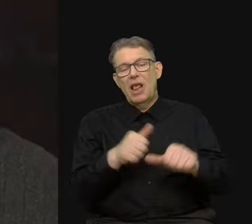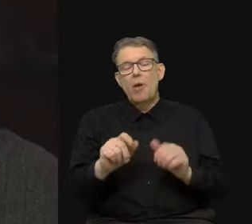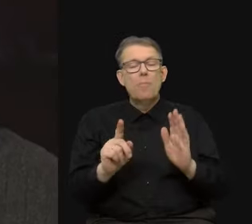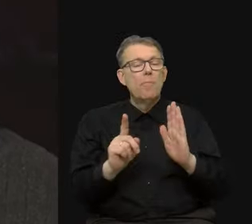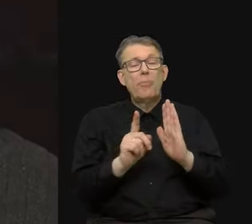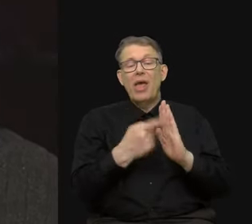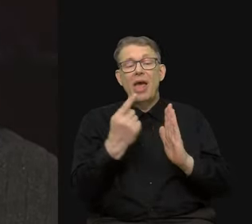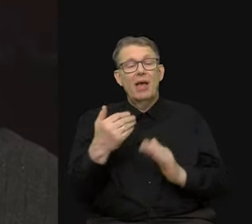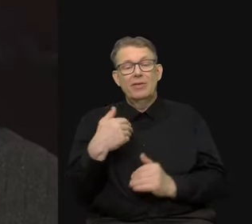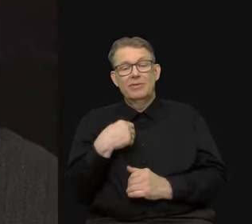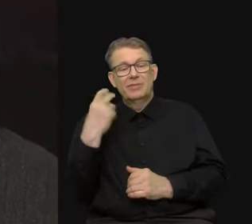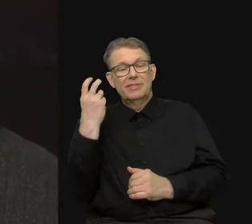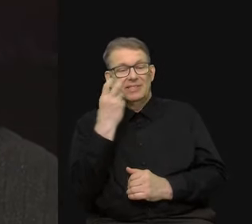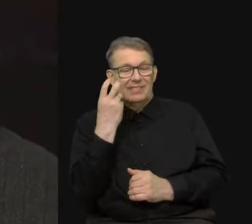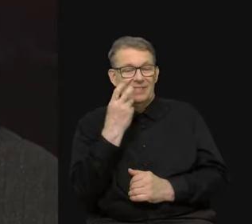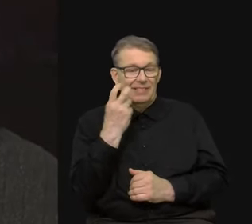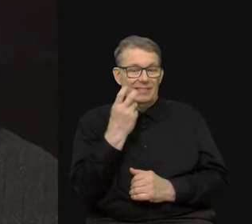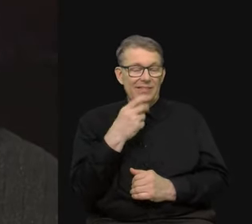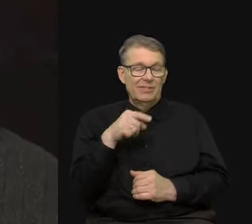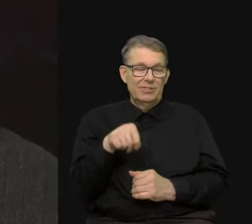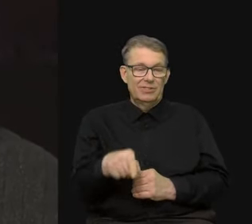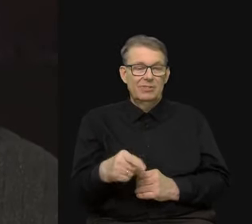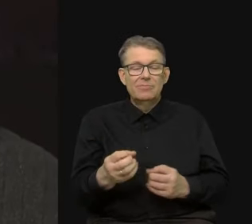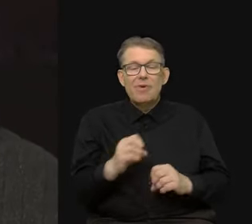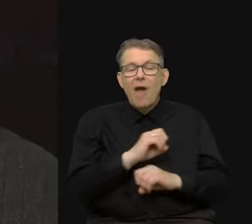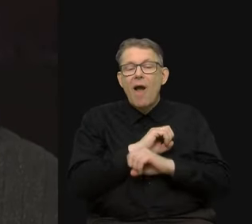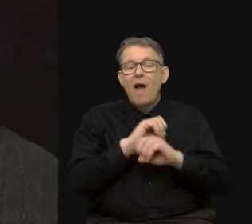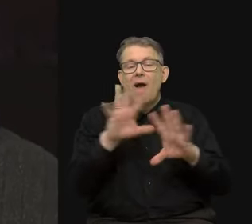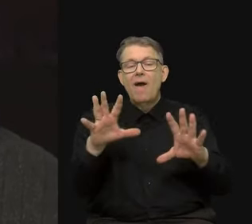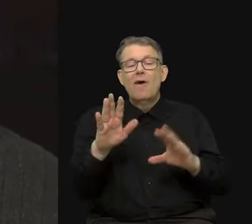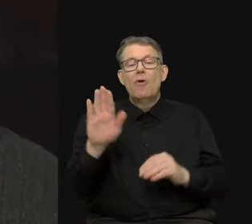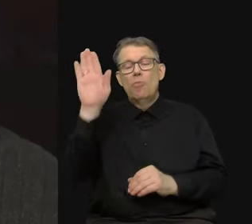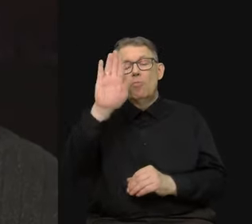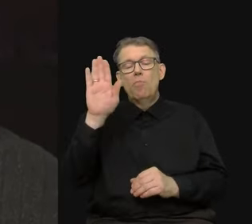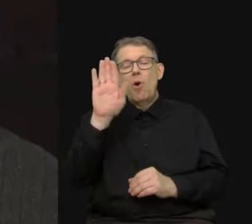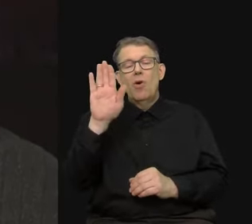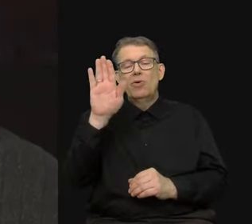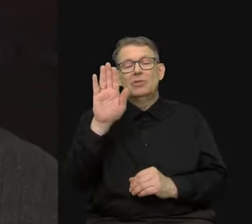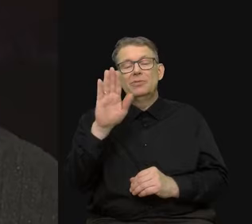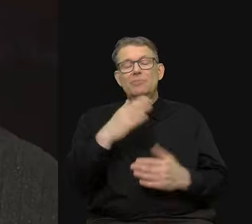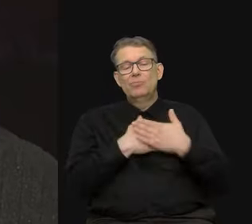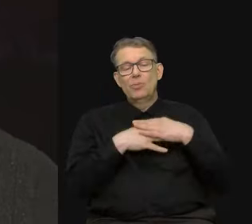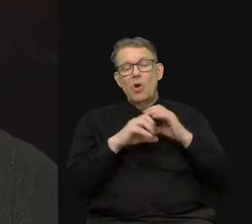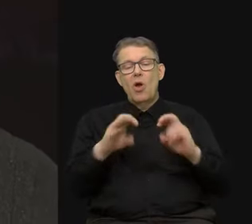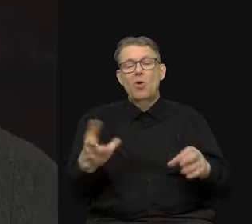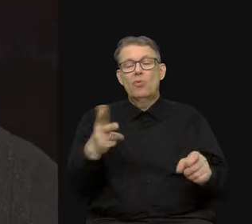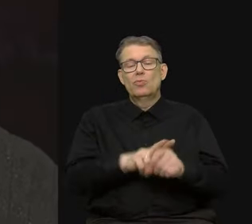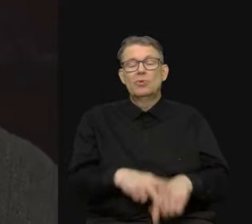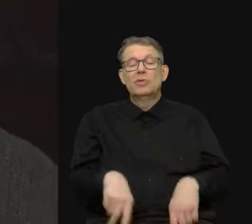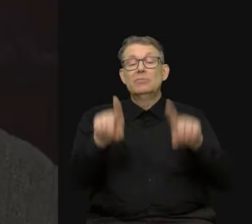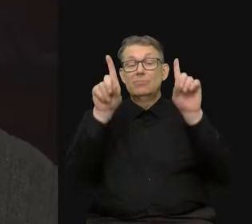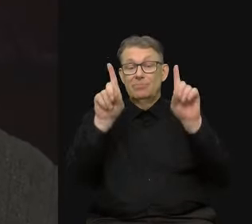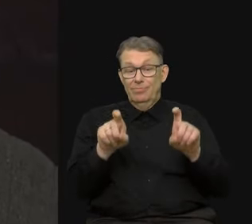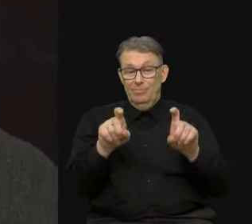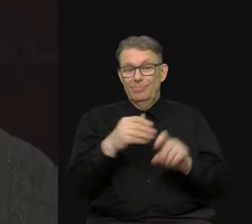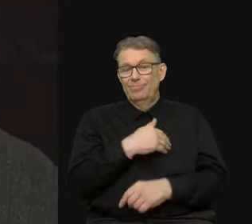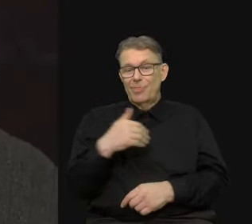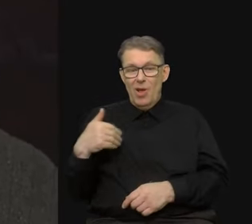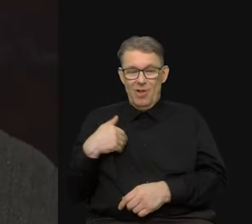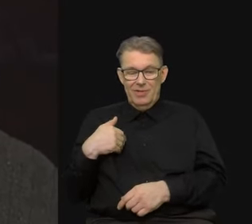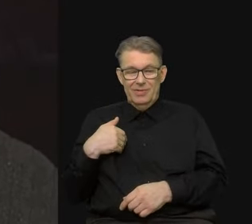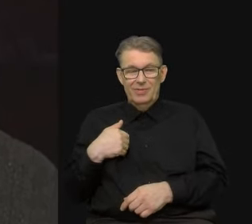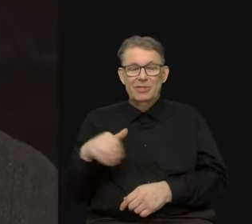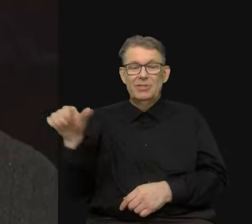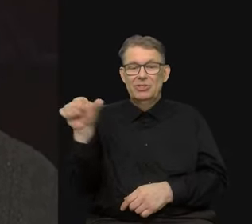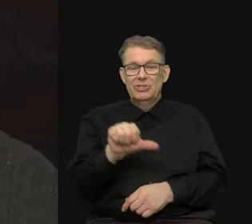pierwszy zainteresowałem się tym niezwykłym objawieniem Bożego Miłosierdzia, które rozpoczęło się w Polsce. W